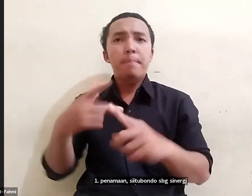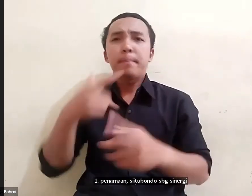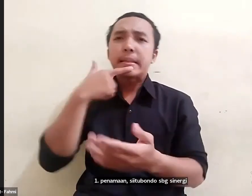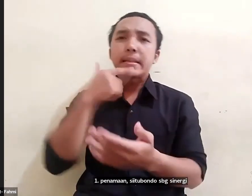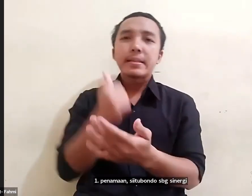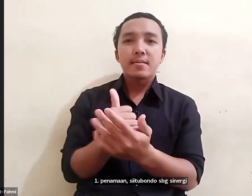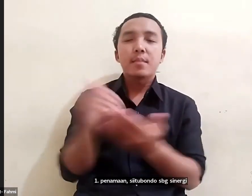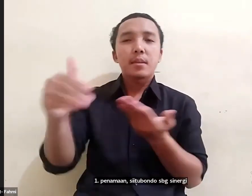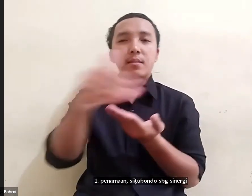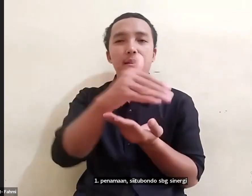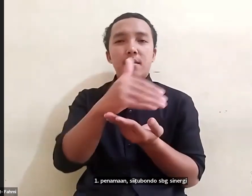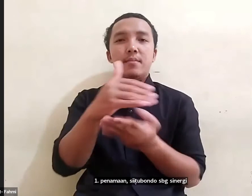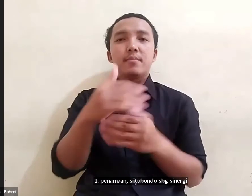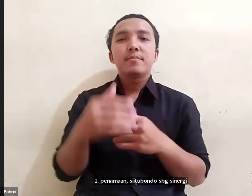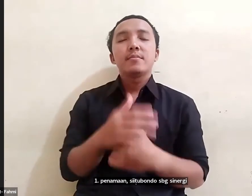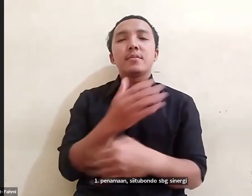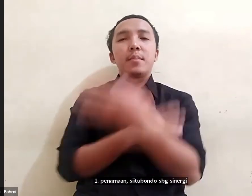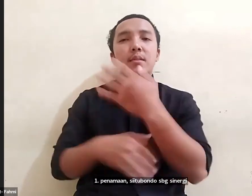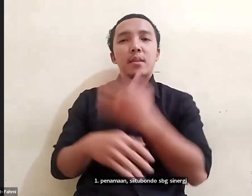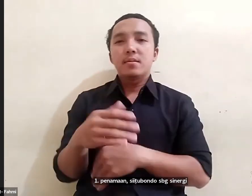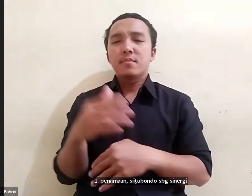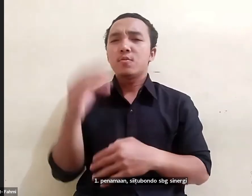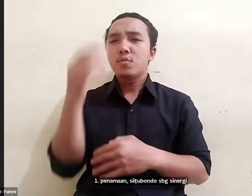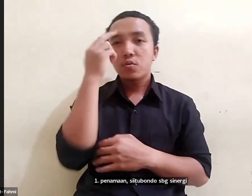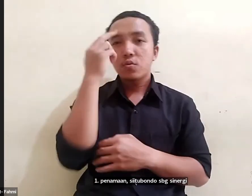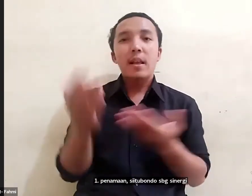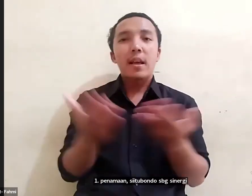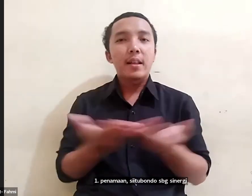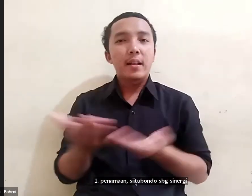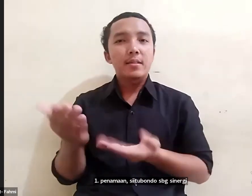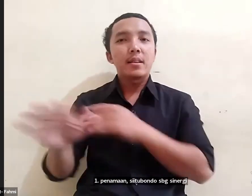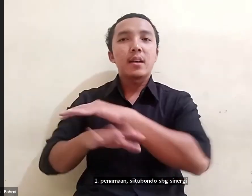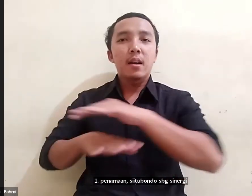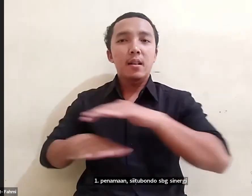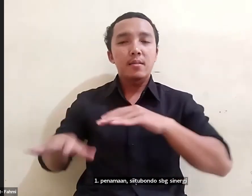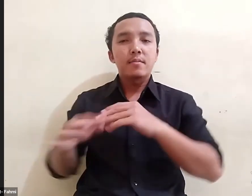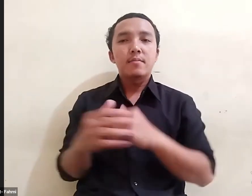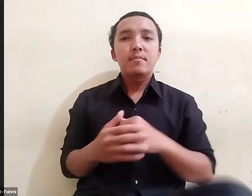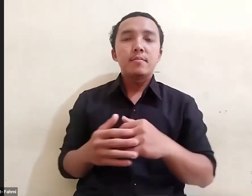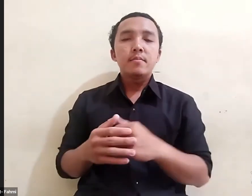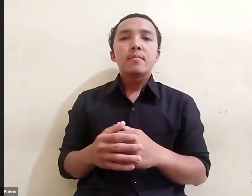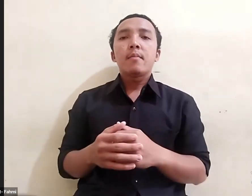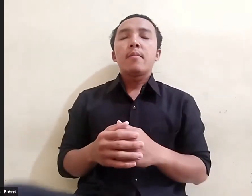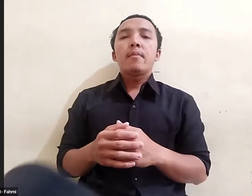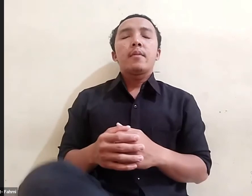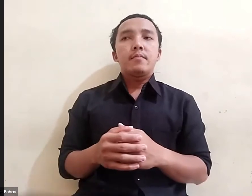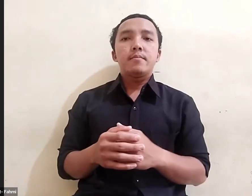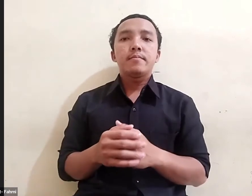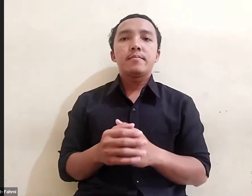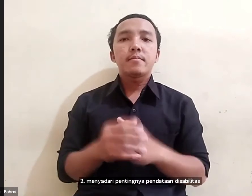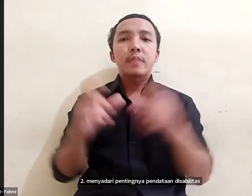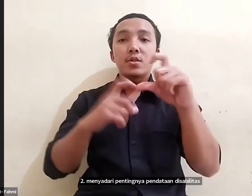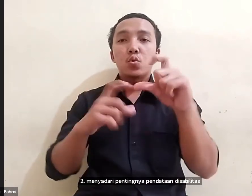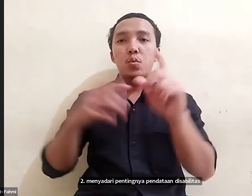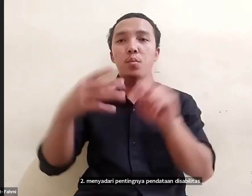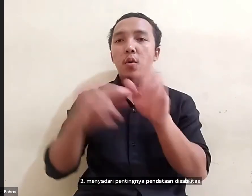pendataan disabilitas sebagai sebuah pelayanan dasar, maka Kabupaten Situbondo membuat yang dinamakan data tunggal